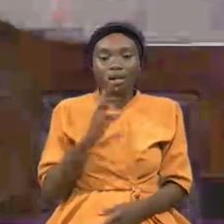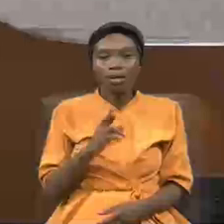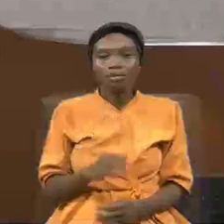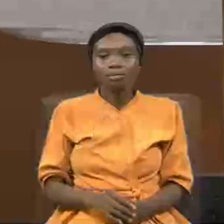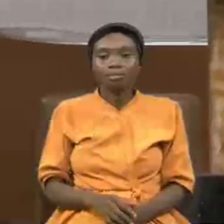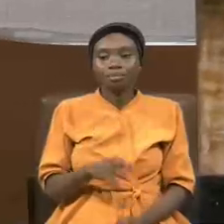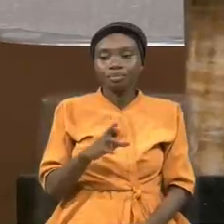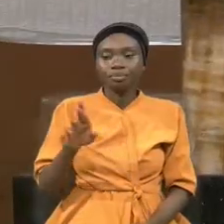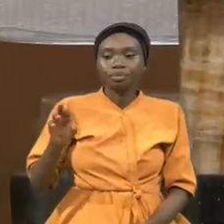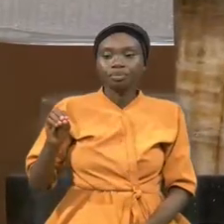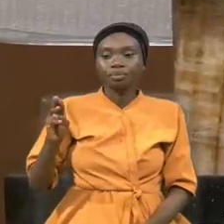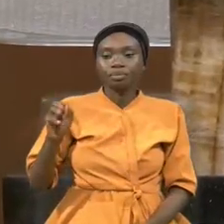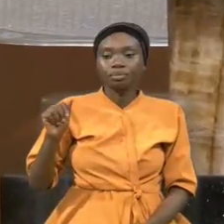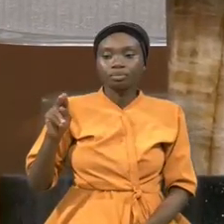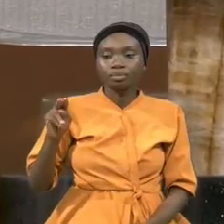Romains,